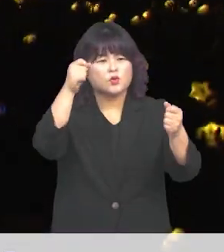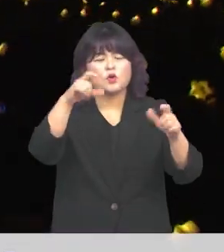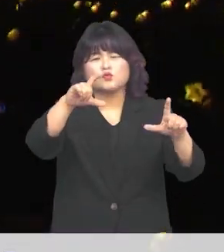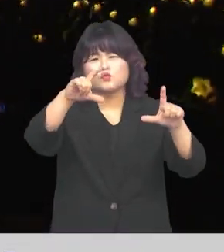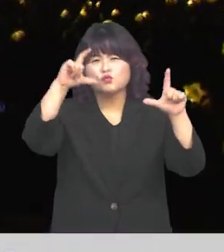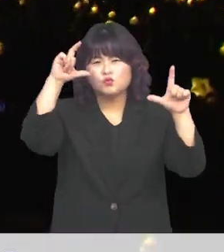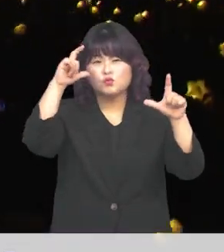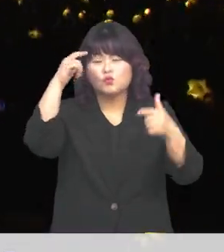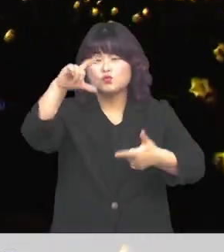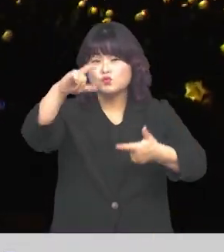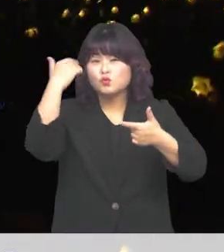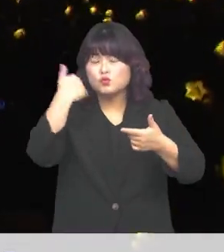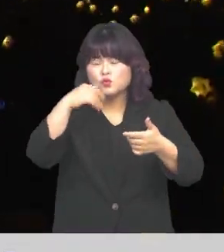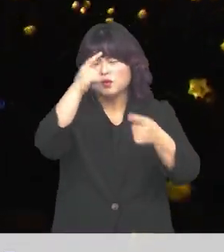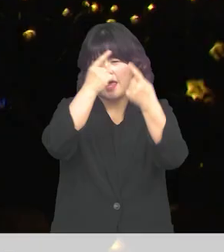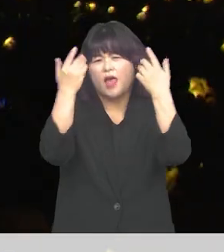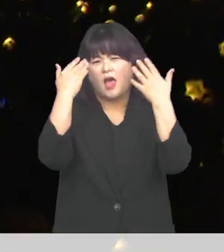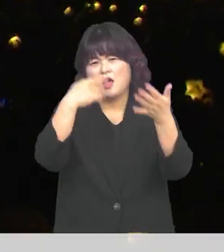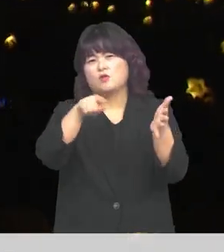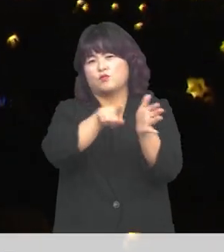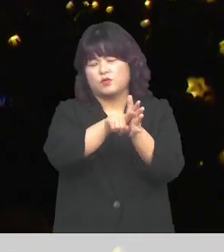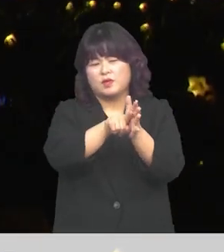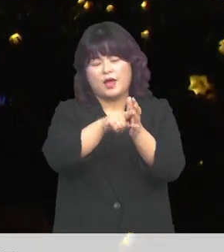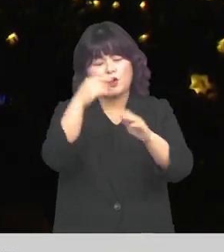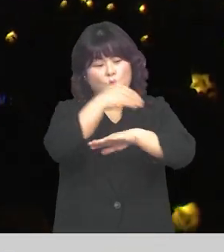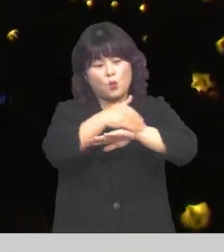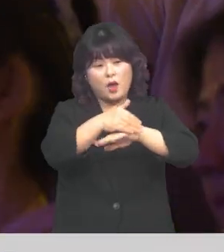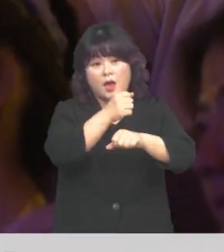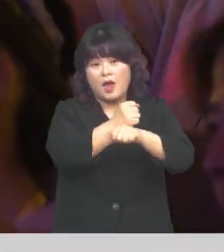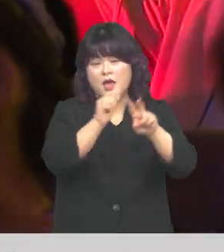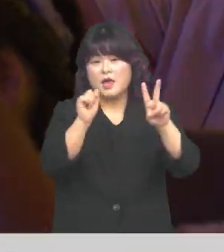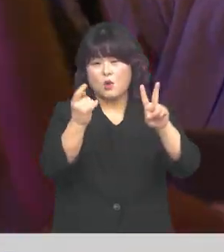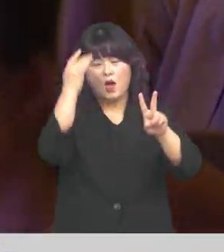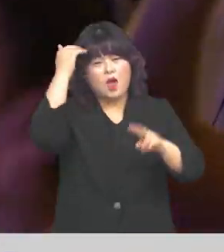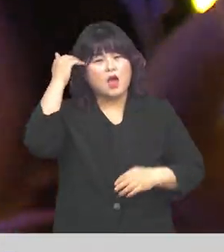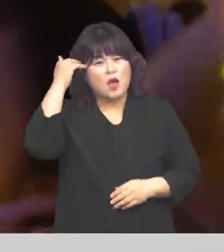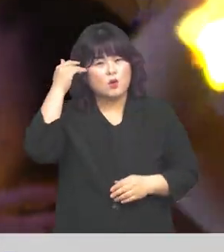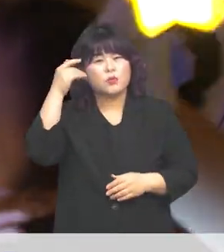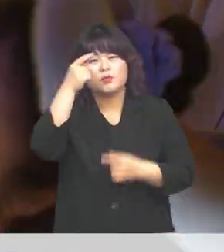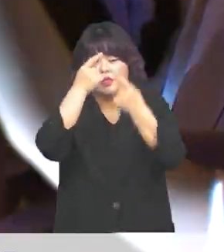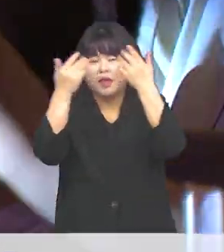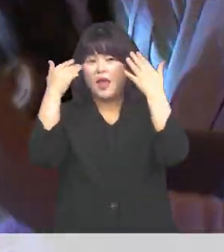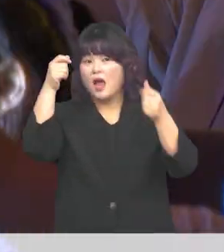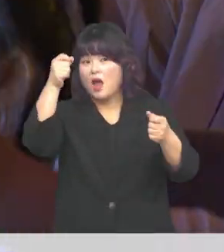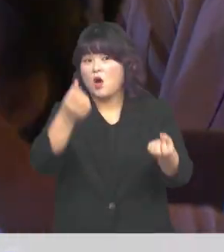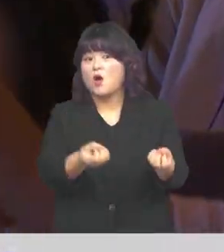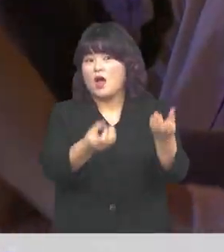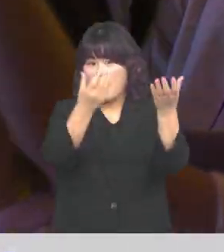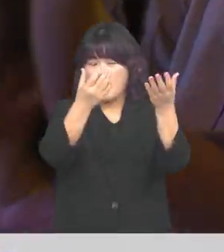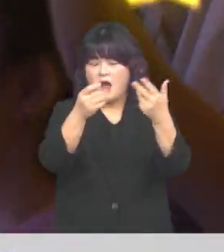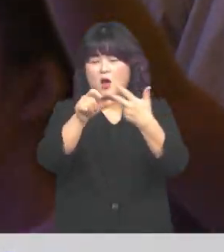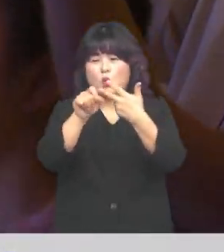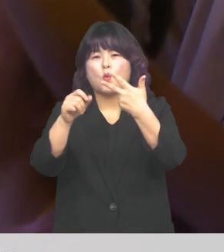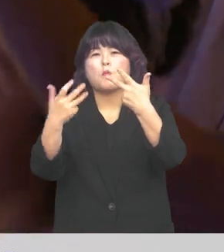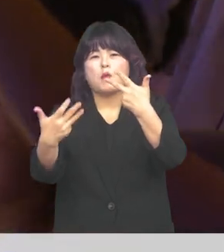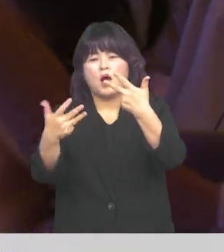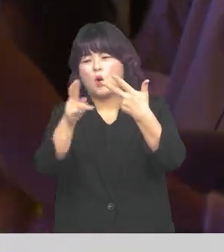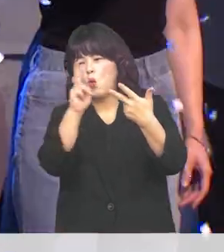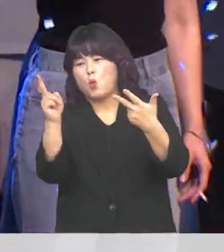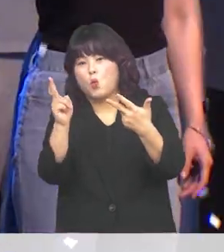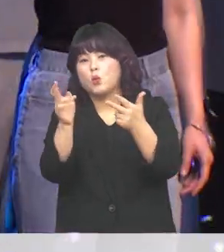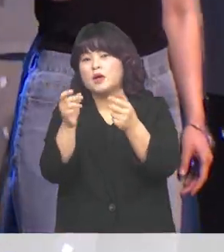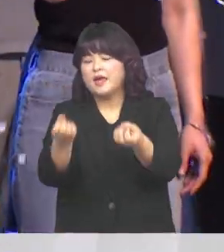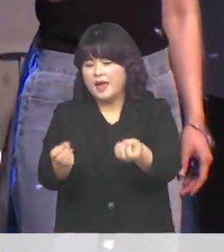연극의 주인공을 꿈꾸는 대학생들을 위해 기획한 제2회 대한민국 대학연극제가 8일 오후